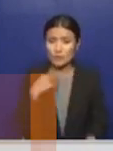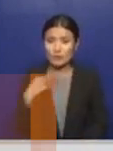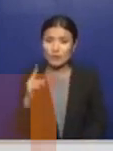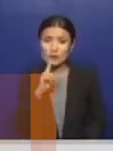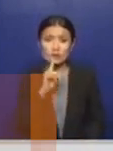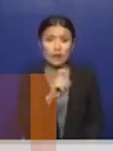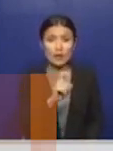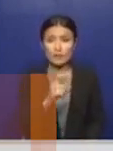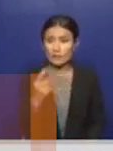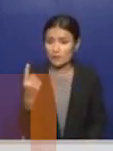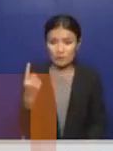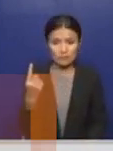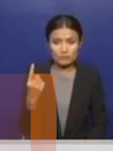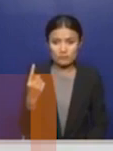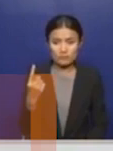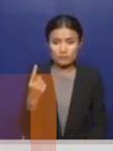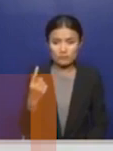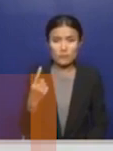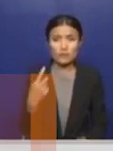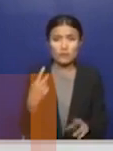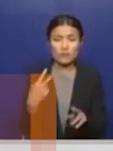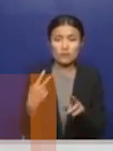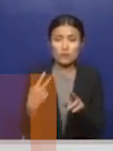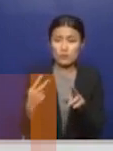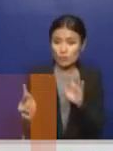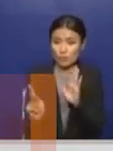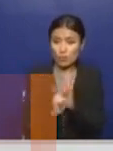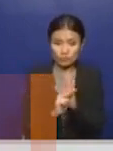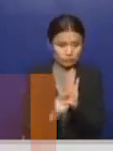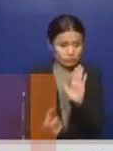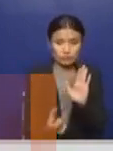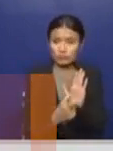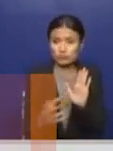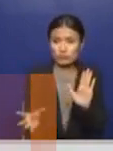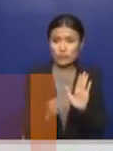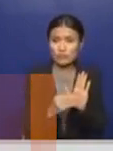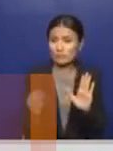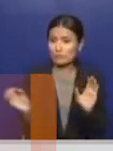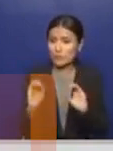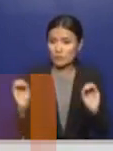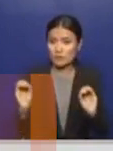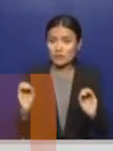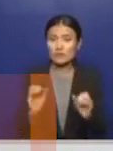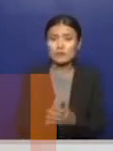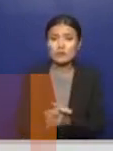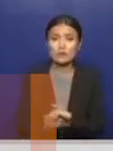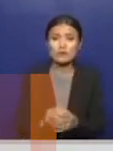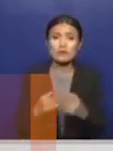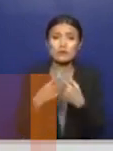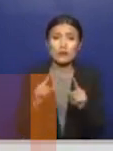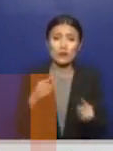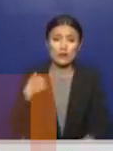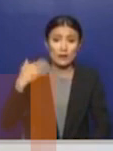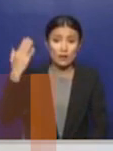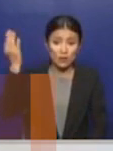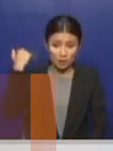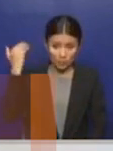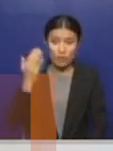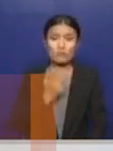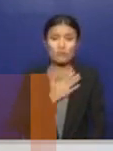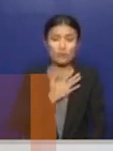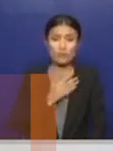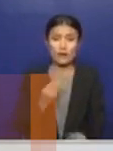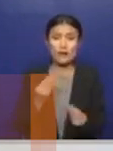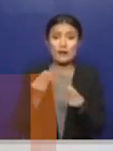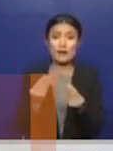ะครับแต่ว่าที่คราวก่อนนี่ผมเคยอนุญาตให้